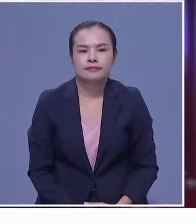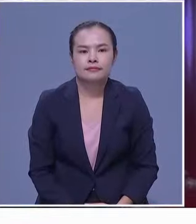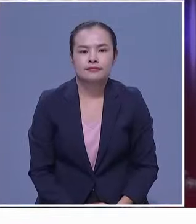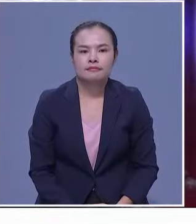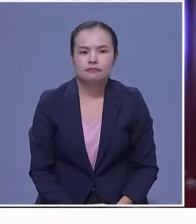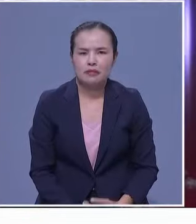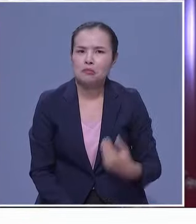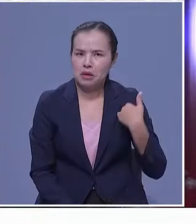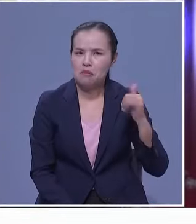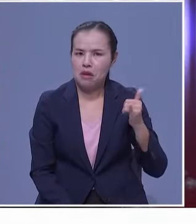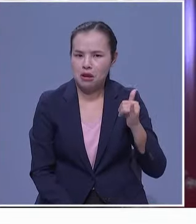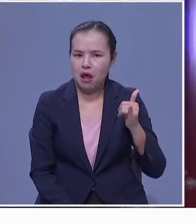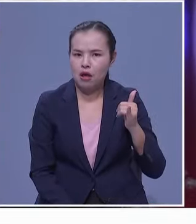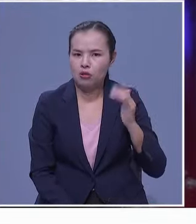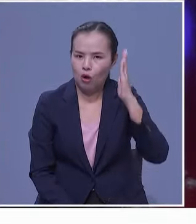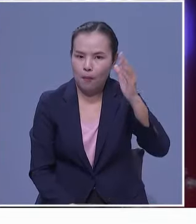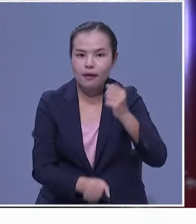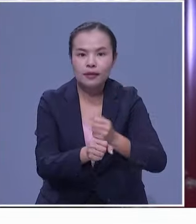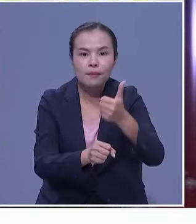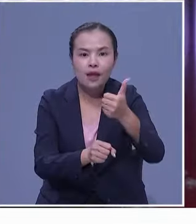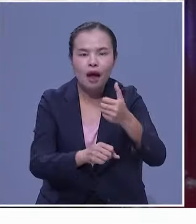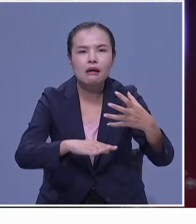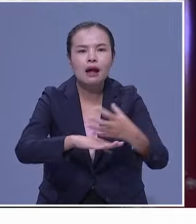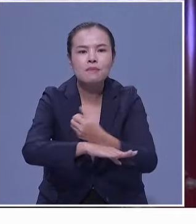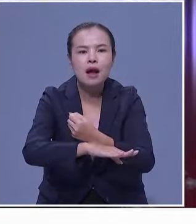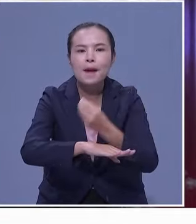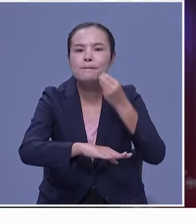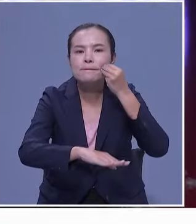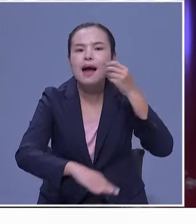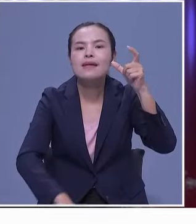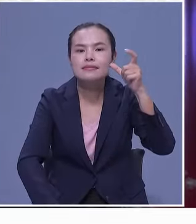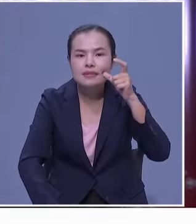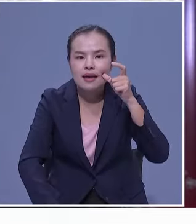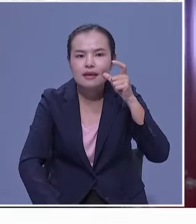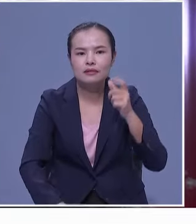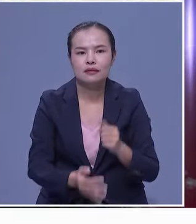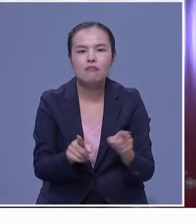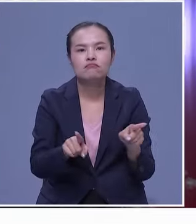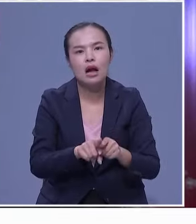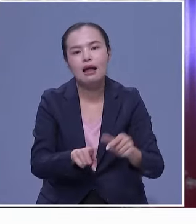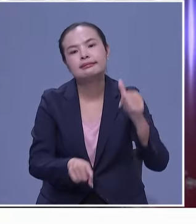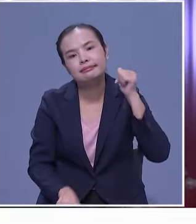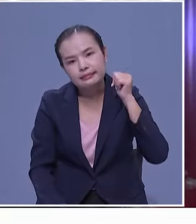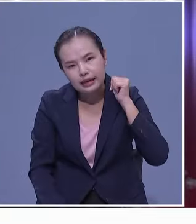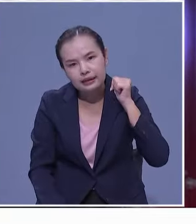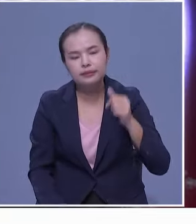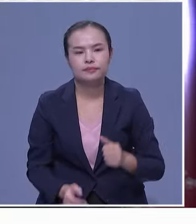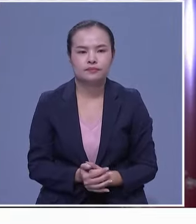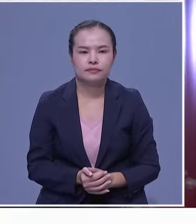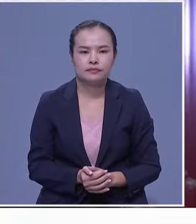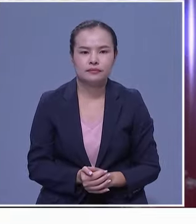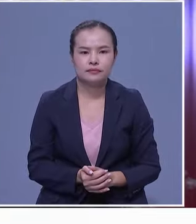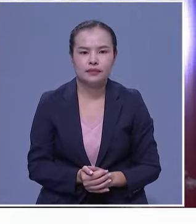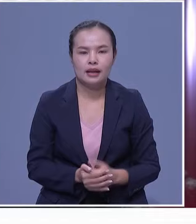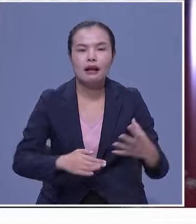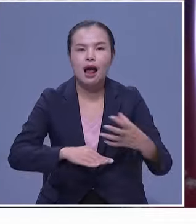มันก็มีความเป็นไปได้อันหนึ่งที่กระแสก็คือการเมืองแบบบ้านใหญ ่ การเมืองแบบเดิมนะกับการเมือง